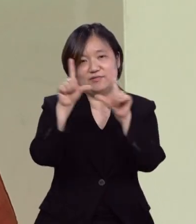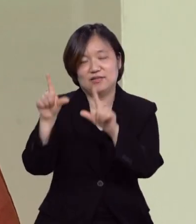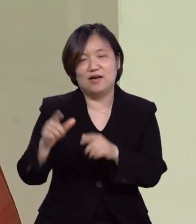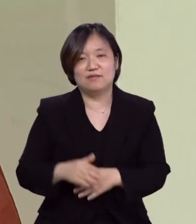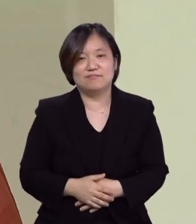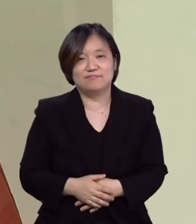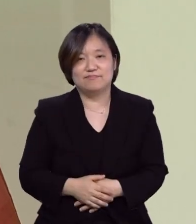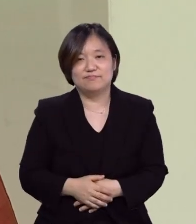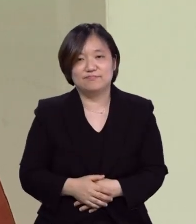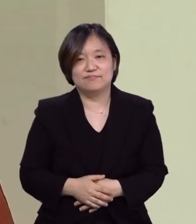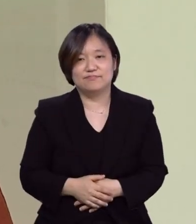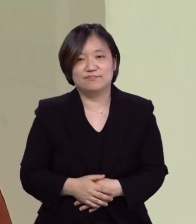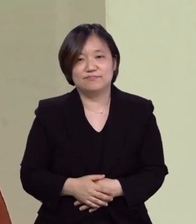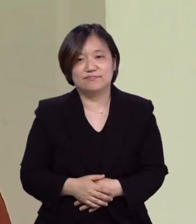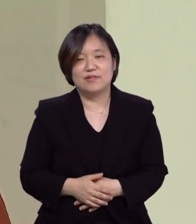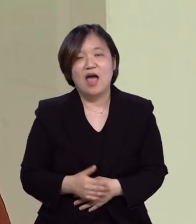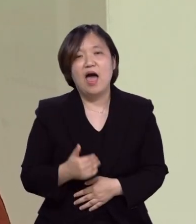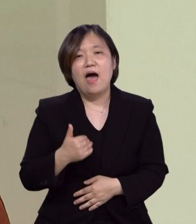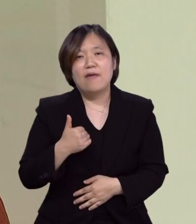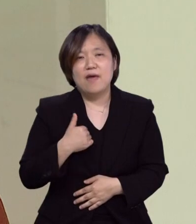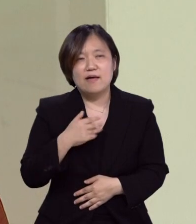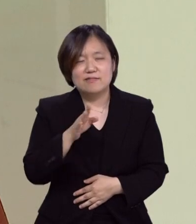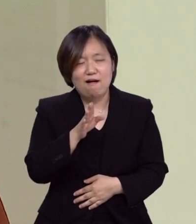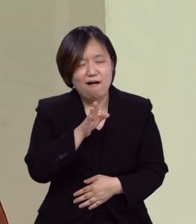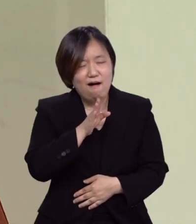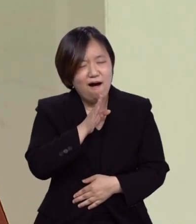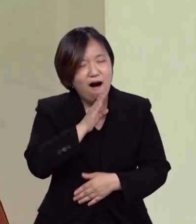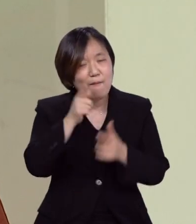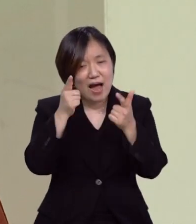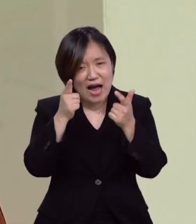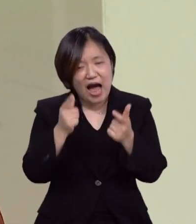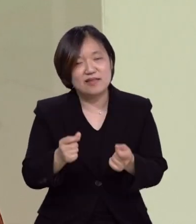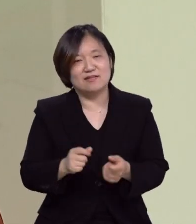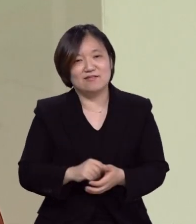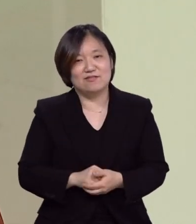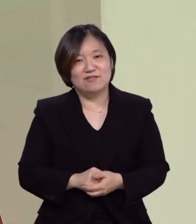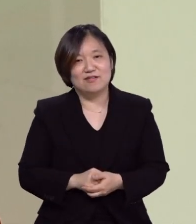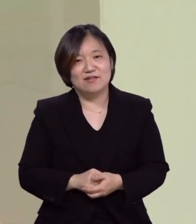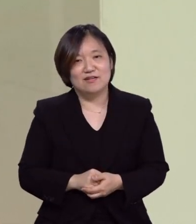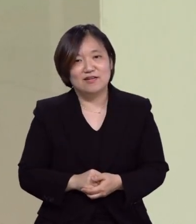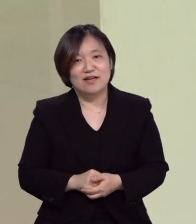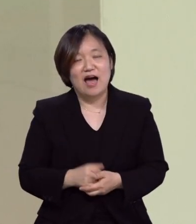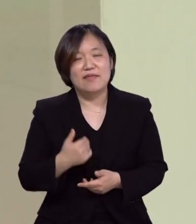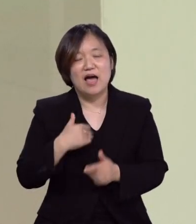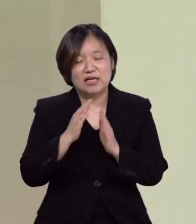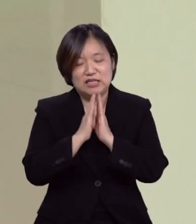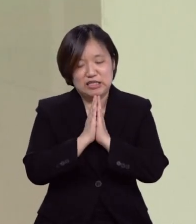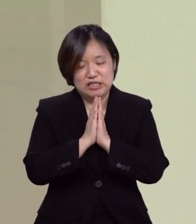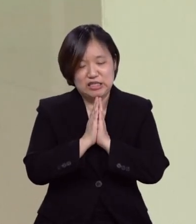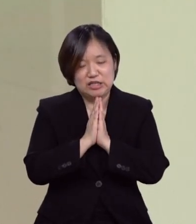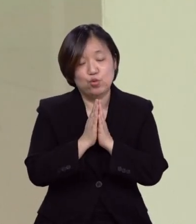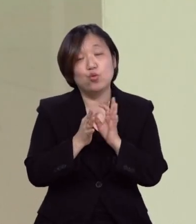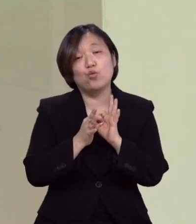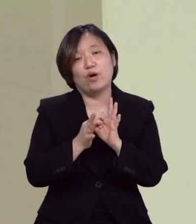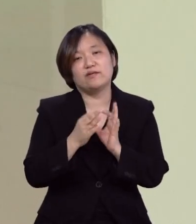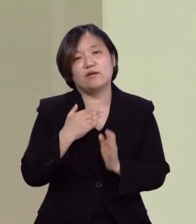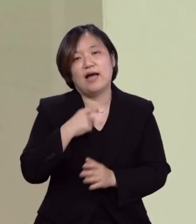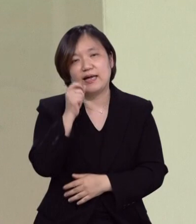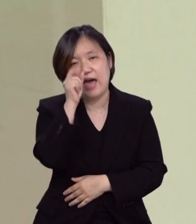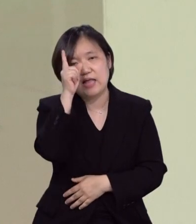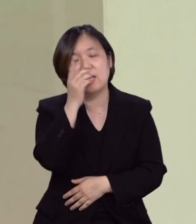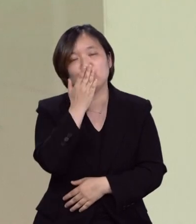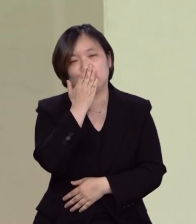조금도 어긋남이 없는 명확한 이치를 나는 지도를 통해서 깨달았던